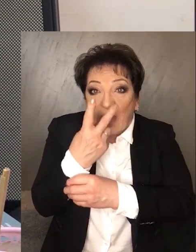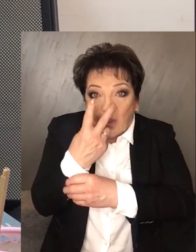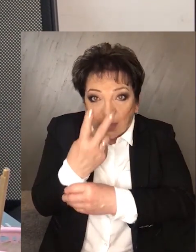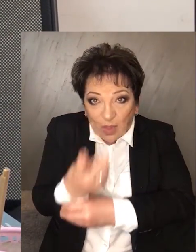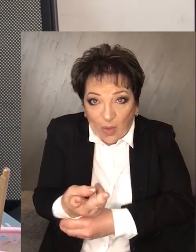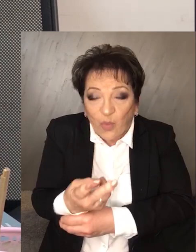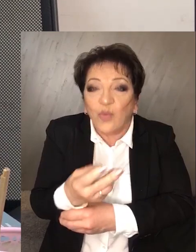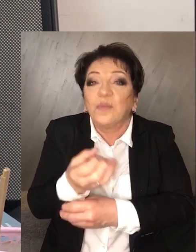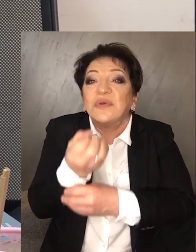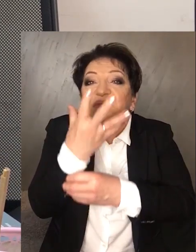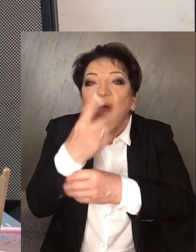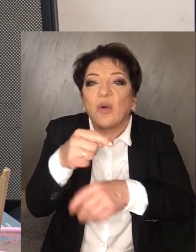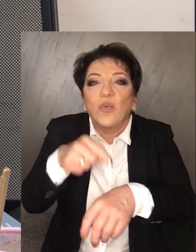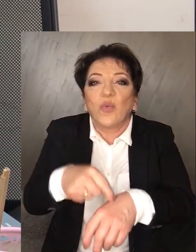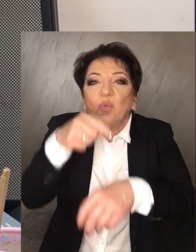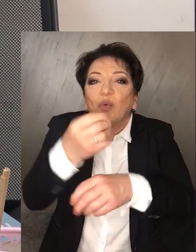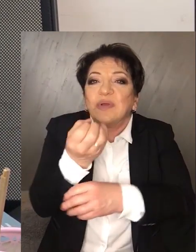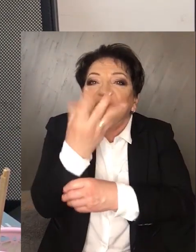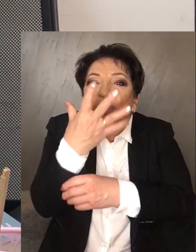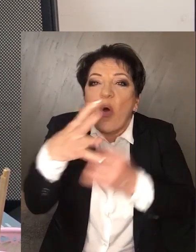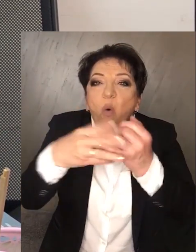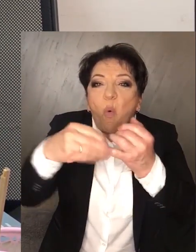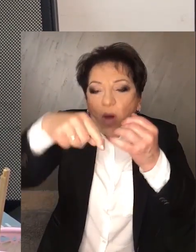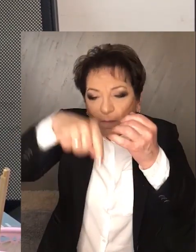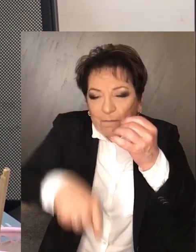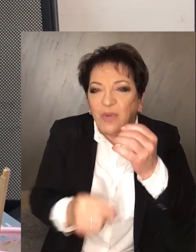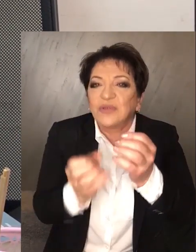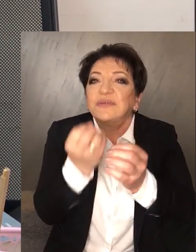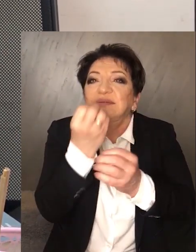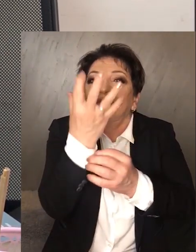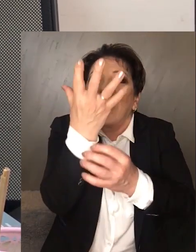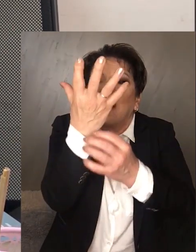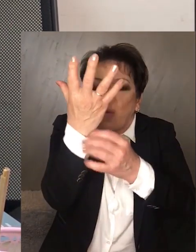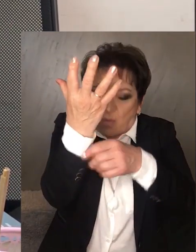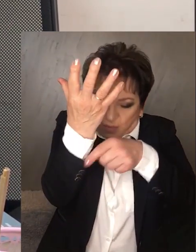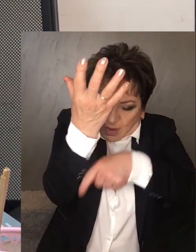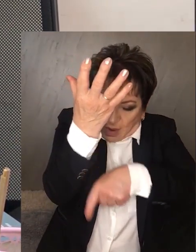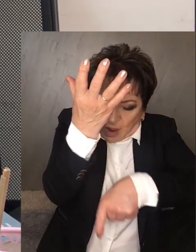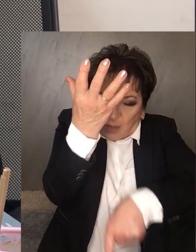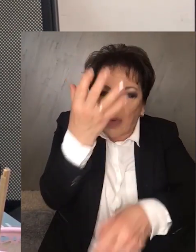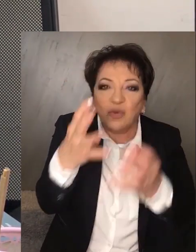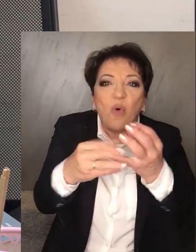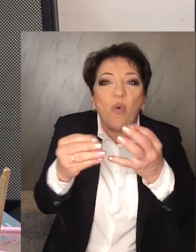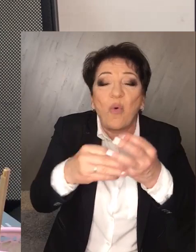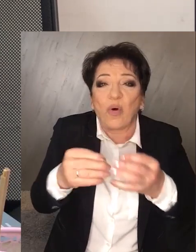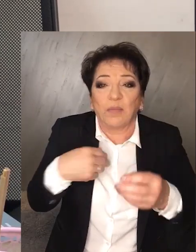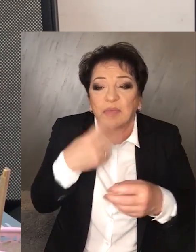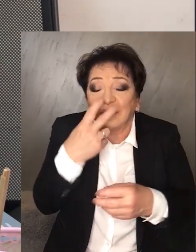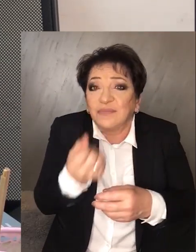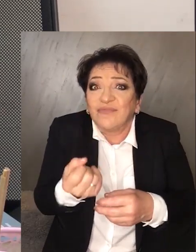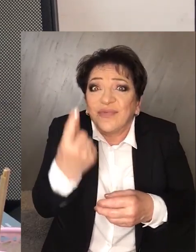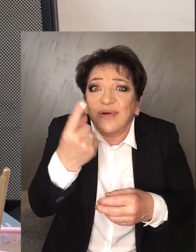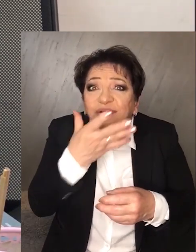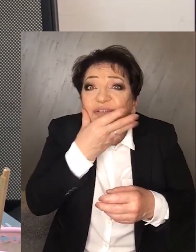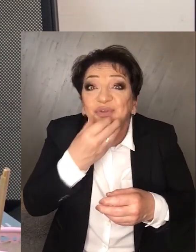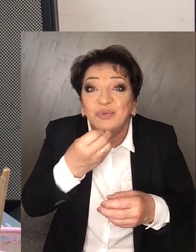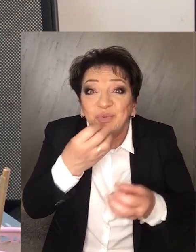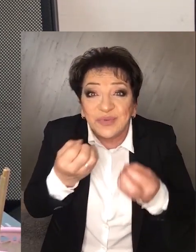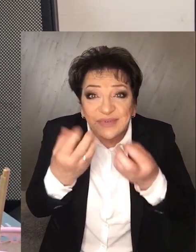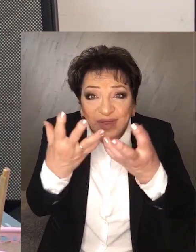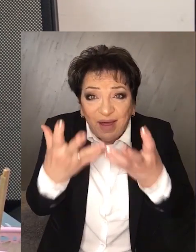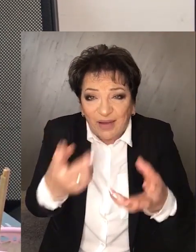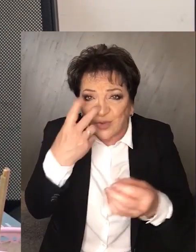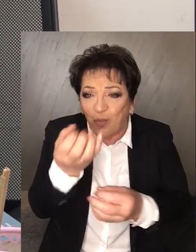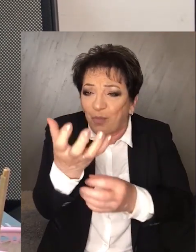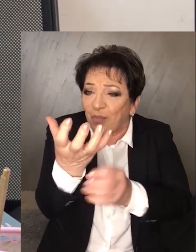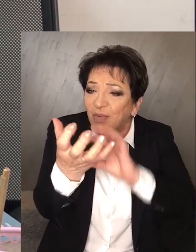Տեսեք, ծաղիկը, որ աճում է հողի մեջ, մենք որ ծաղիկը նայում ենք, մենք չենք զգում, որ ծաղիկը հողին է կպած, մենք տեսնում ենք ծաղիկի